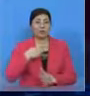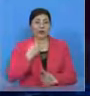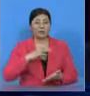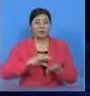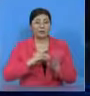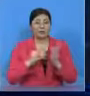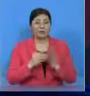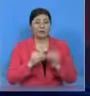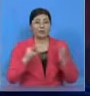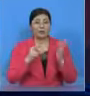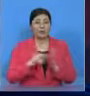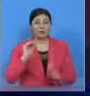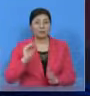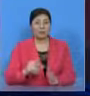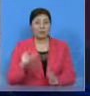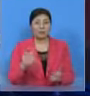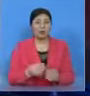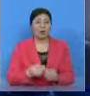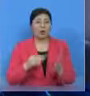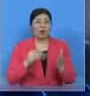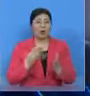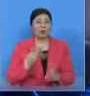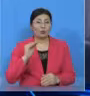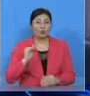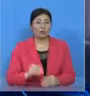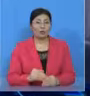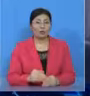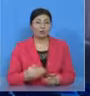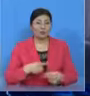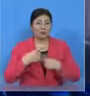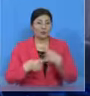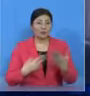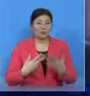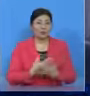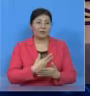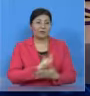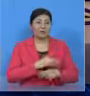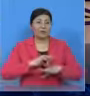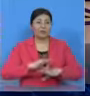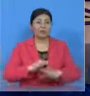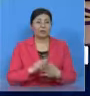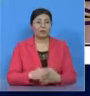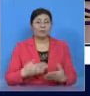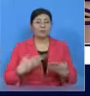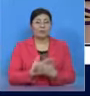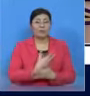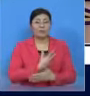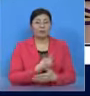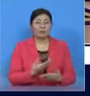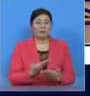компонентін 18600 адам алса, 14 мыңы толық иммундалды. Ал қазір ревакцинация жүріп жатыр. Ревакцинацияға